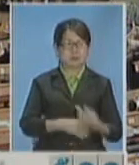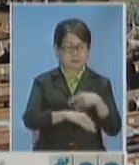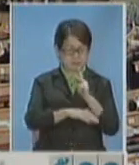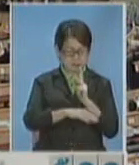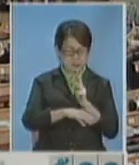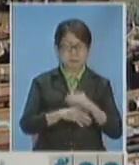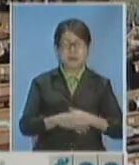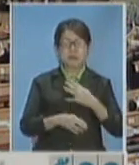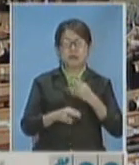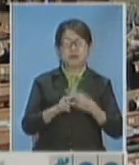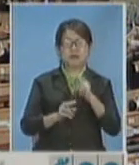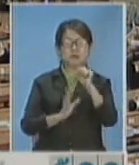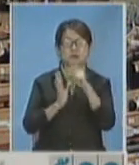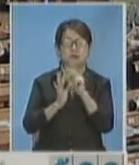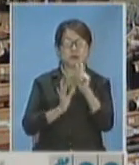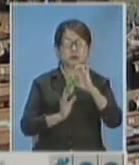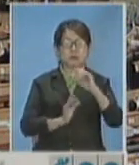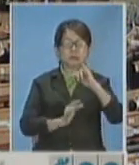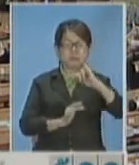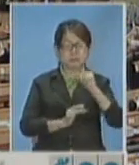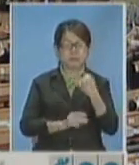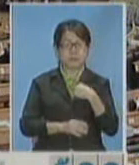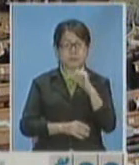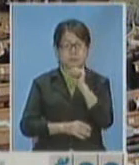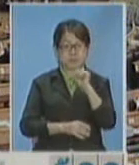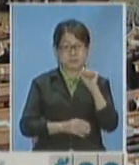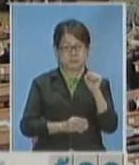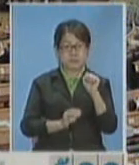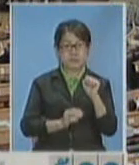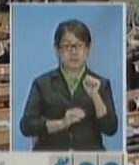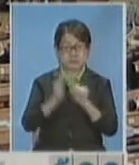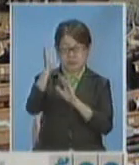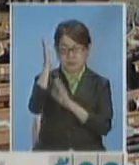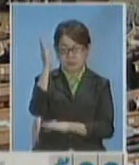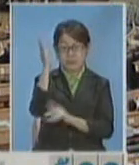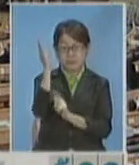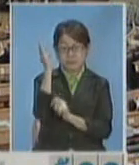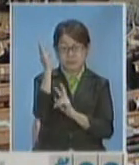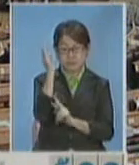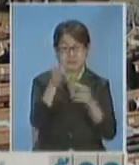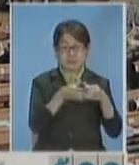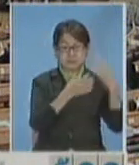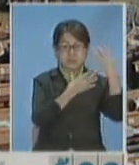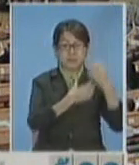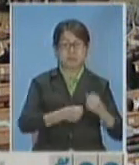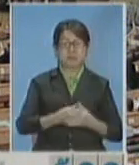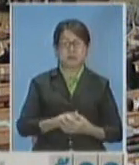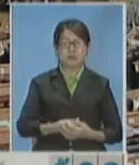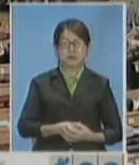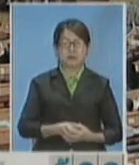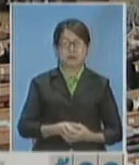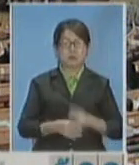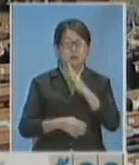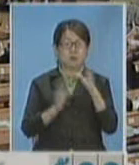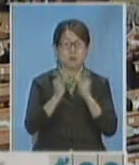ธานที่เคารพกับผมสุกิจอโถปกรณ์มาชิกสภาผู้แทนราษฎรจังหวัดตรังพรรคประชาธิปัตย์ถ้า